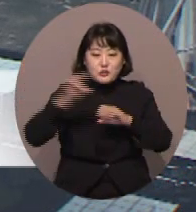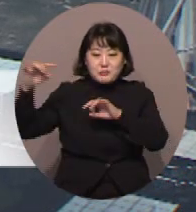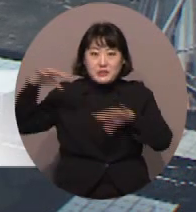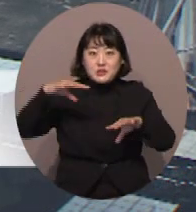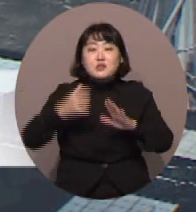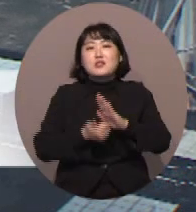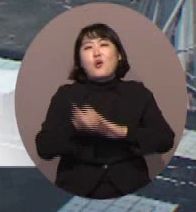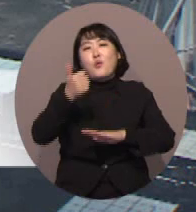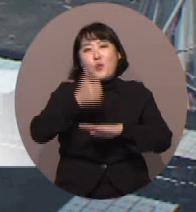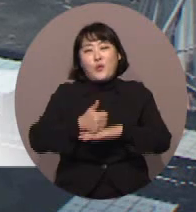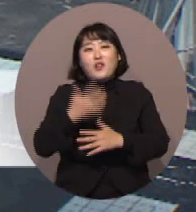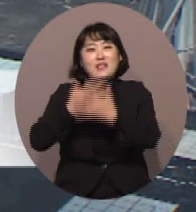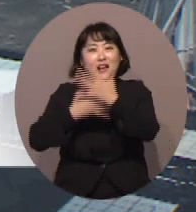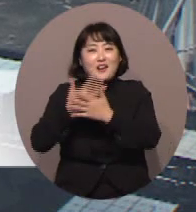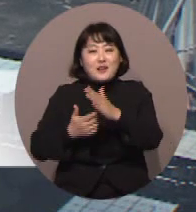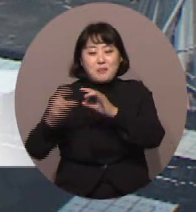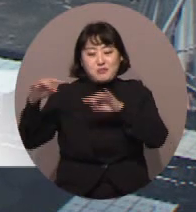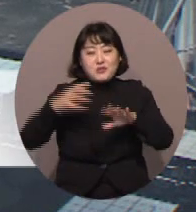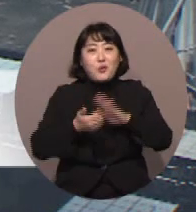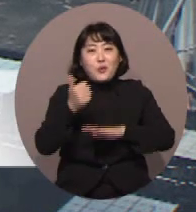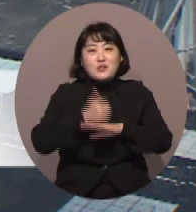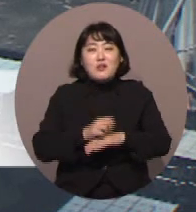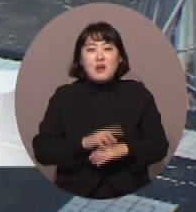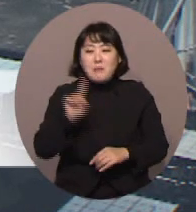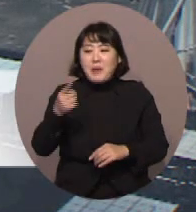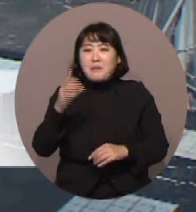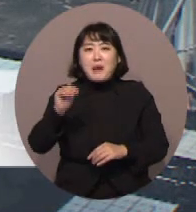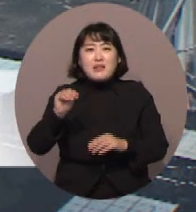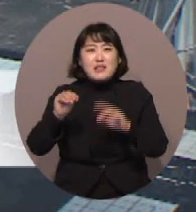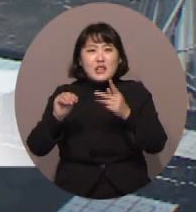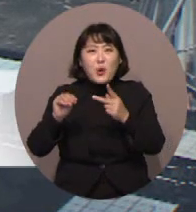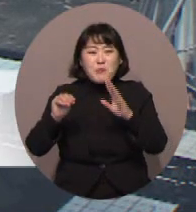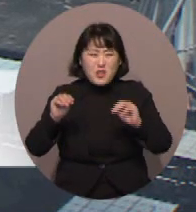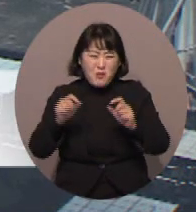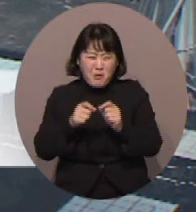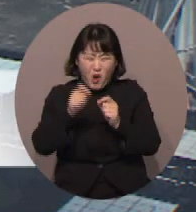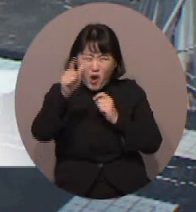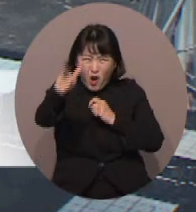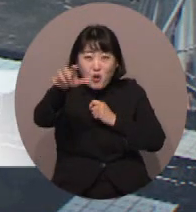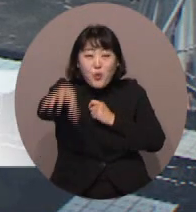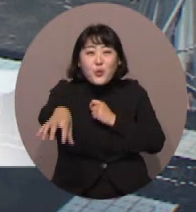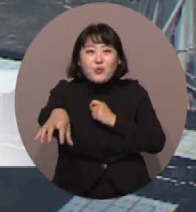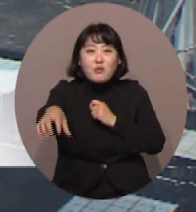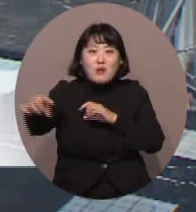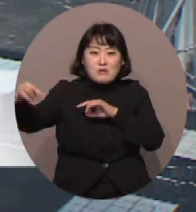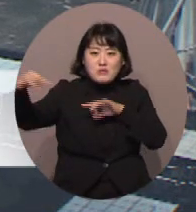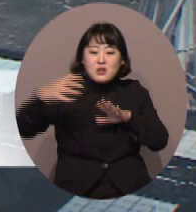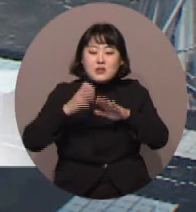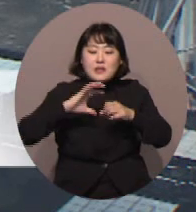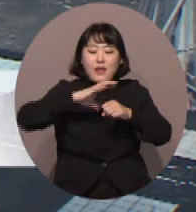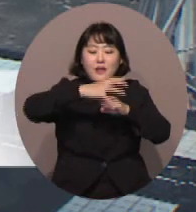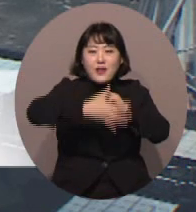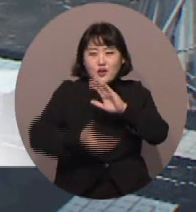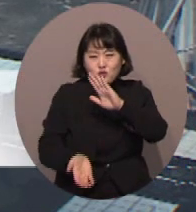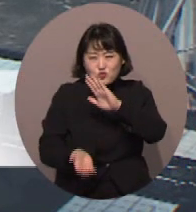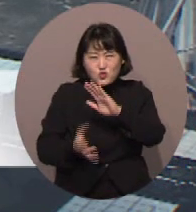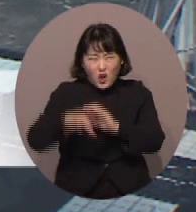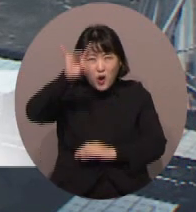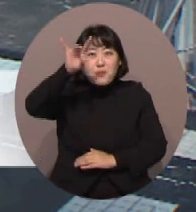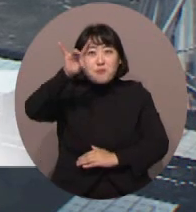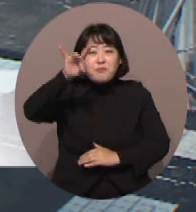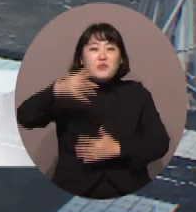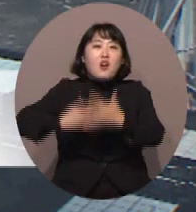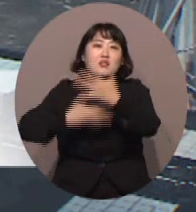성공했습니다. 100만 킬로미터 이상 떨어져 수시로 통신이 끊어지는 우주에서 세계 최초로 성공한 실시간 영상